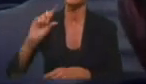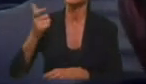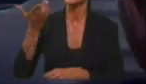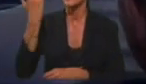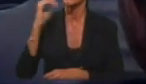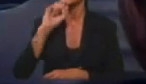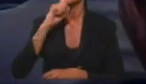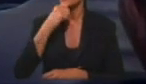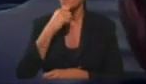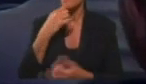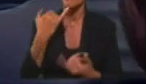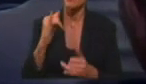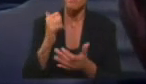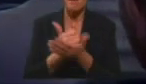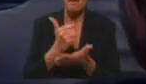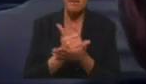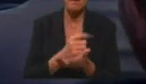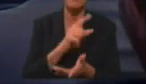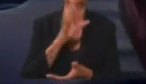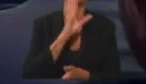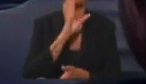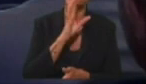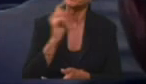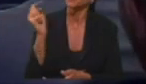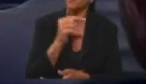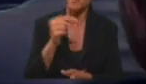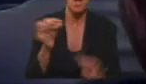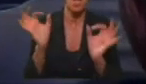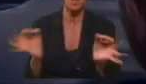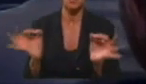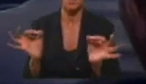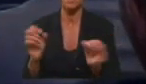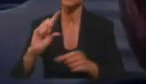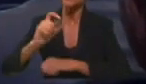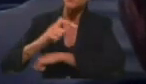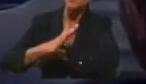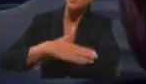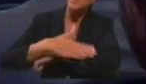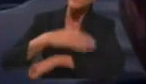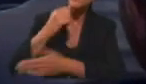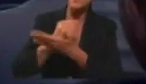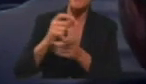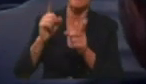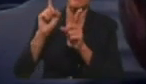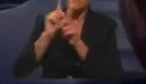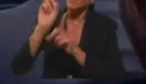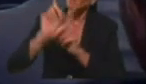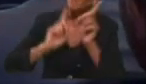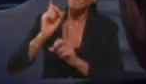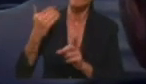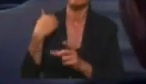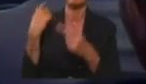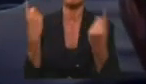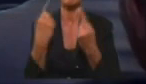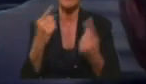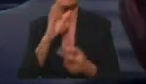ale aktualne zawsze pod innym adresem na przykład. Także takie podstawowe rzeczy. Czasami niestety znaleźliśmy też sytuację, że ktoś na